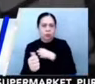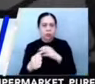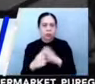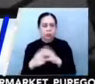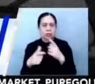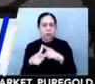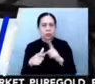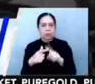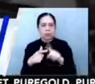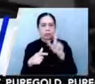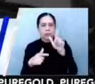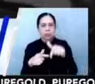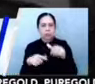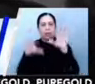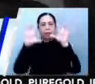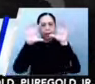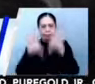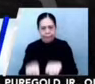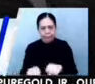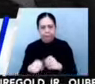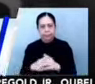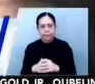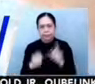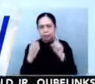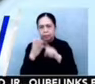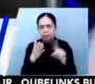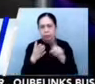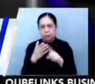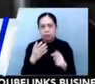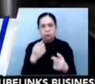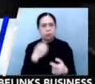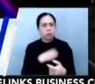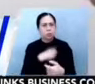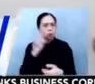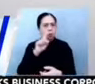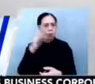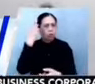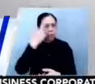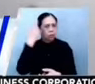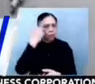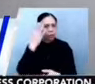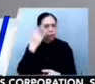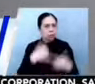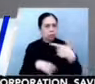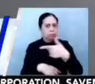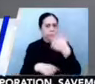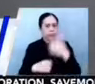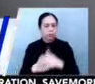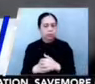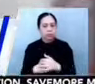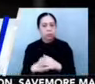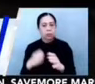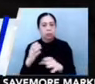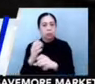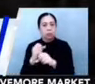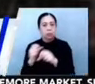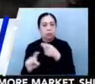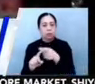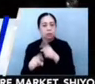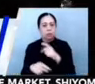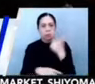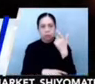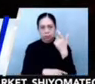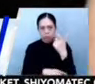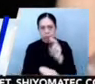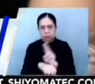na aresto. Inaalam pa ng pulisya ang dahilan ng pamamaril. Nakuha mula sa suspect ang baril na ginamit